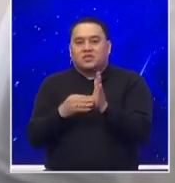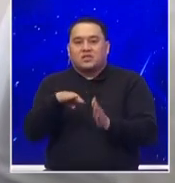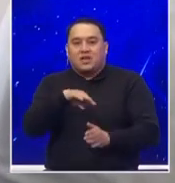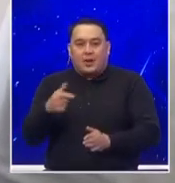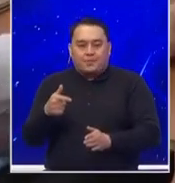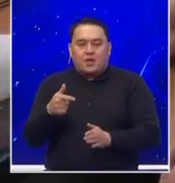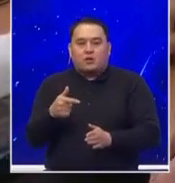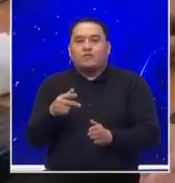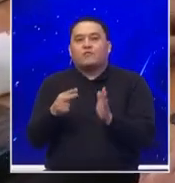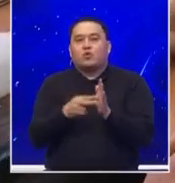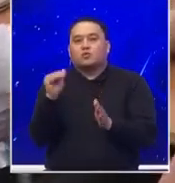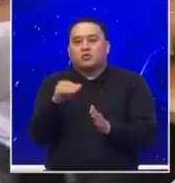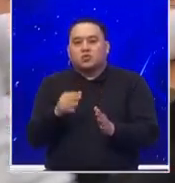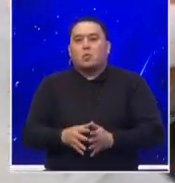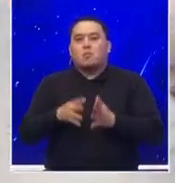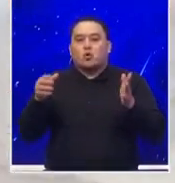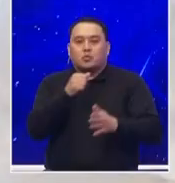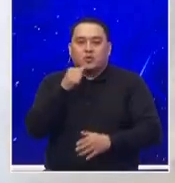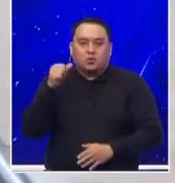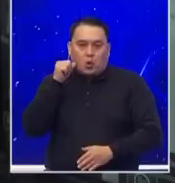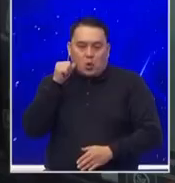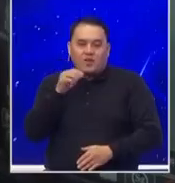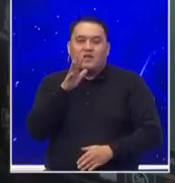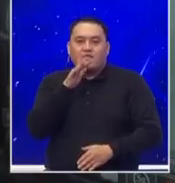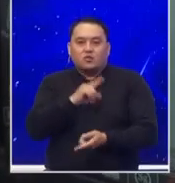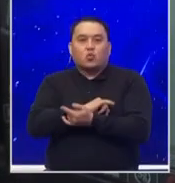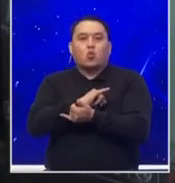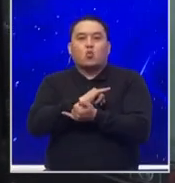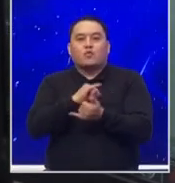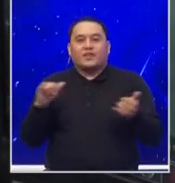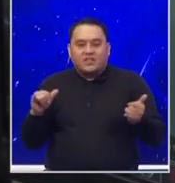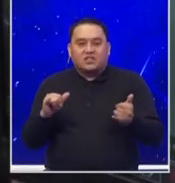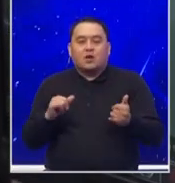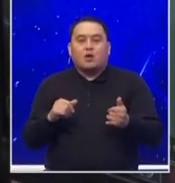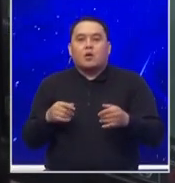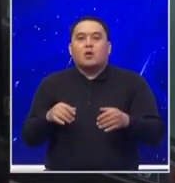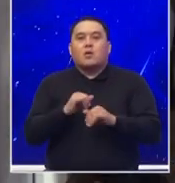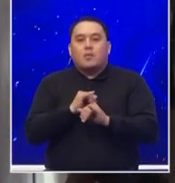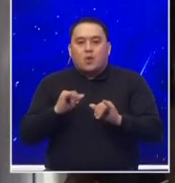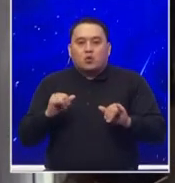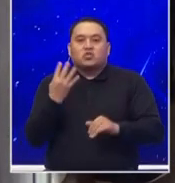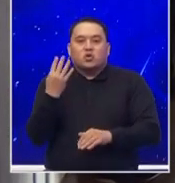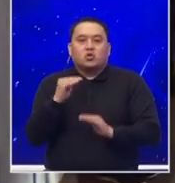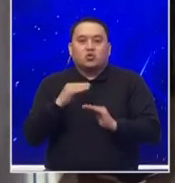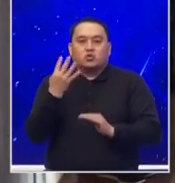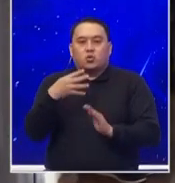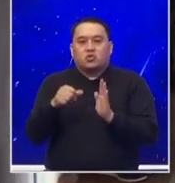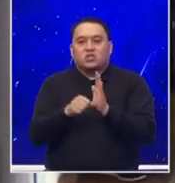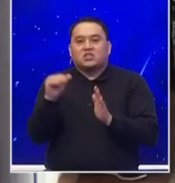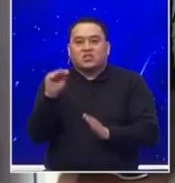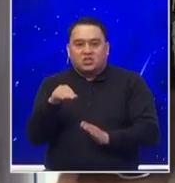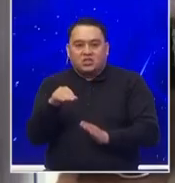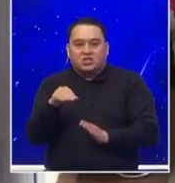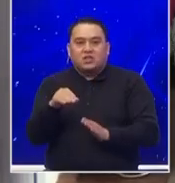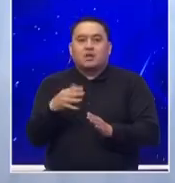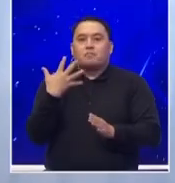тенге. Это на 8 700 тенге больше, чем в прошлом году. Возрастут и ежемесячные пособия многодетных матерей. На четверых детей 46 700 тенге.